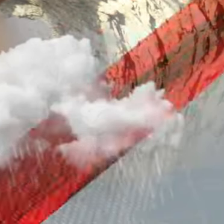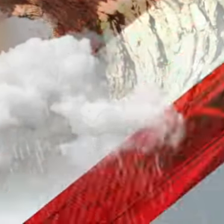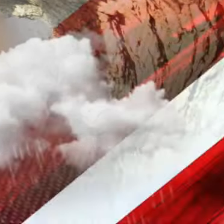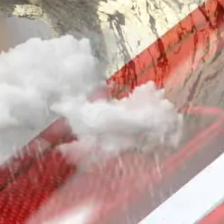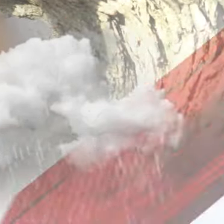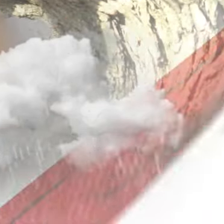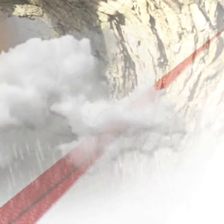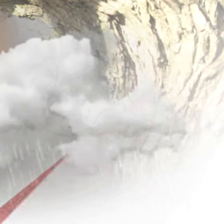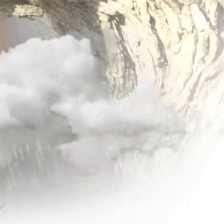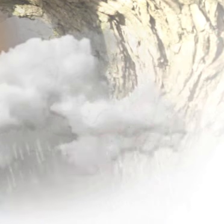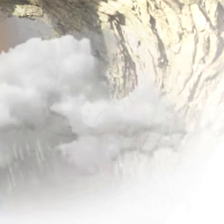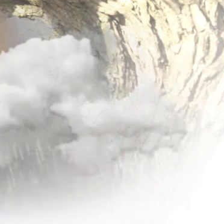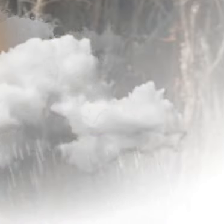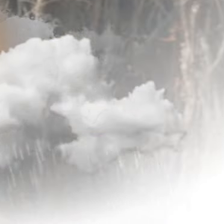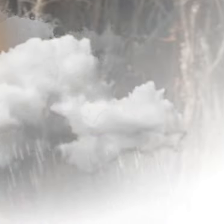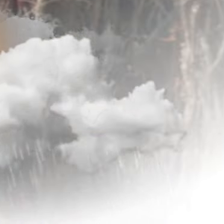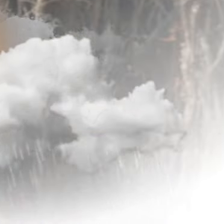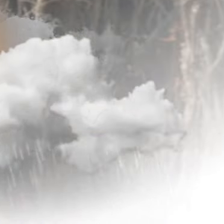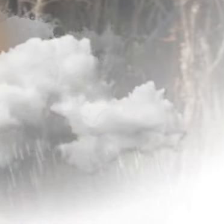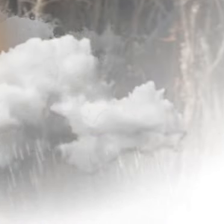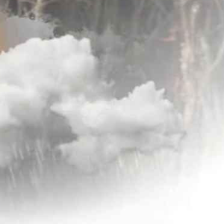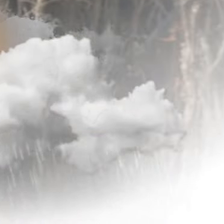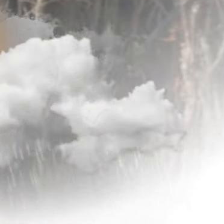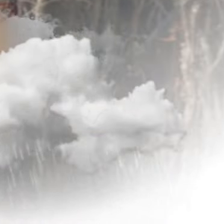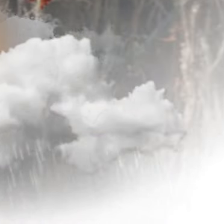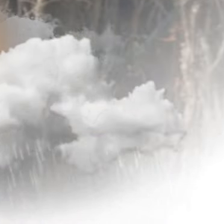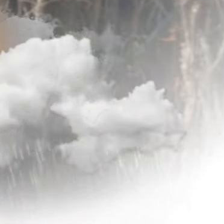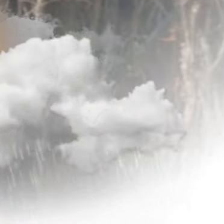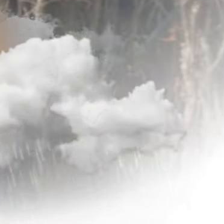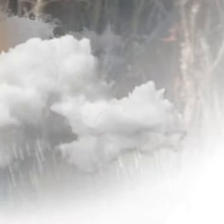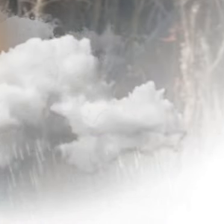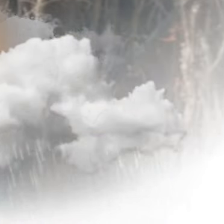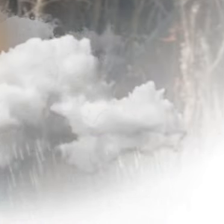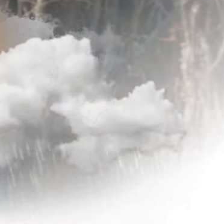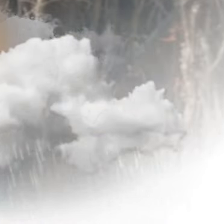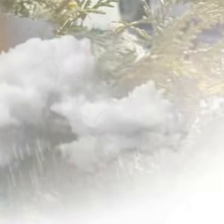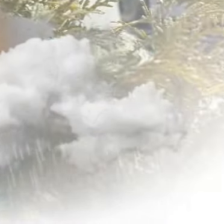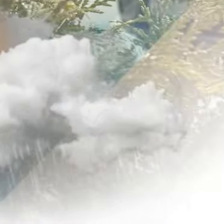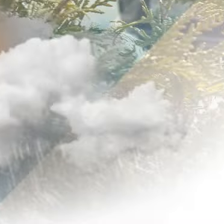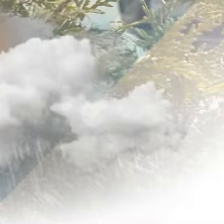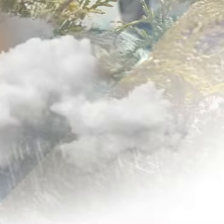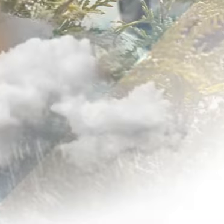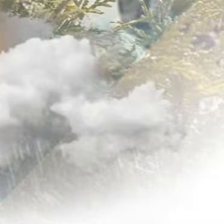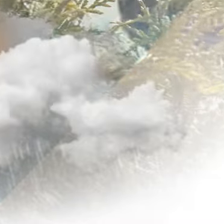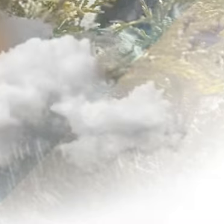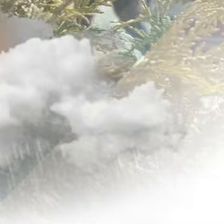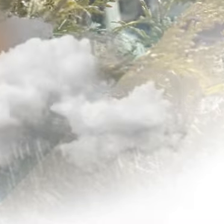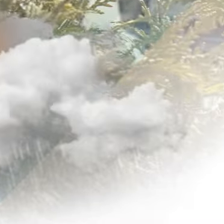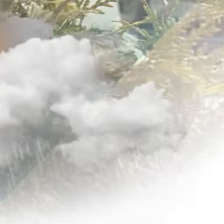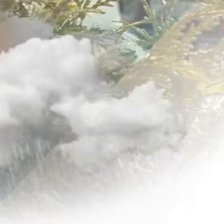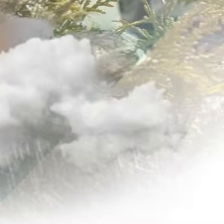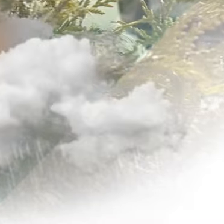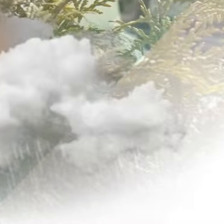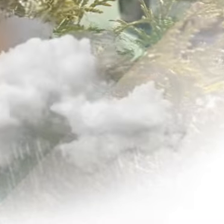заходні 5-9 метраў за секунду з парывамі да 18 метраў за секунду. Атмасферны